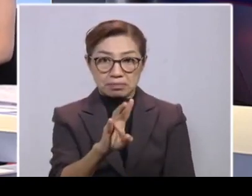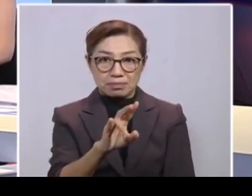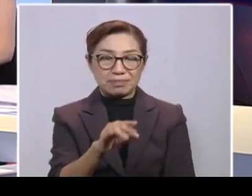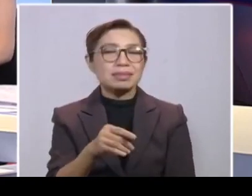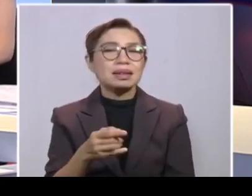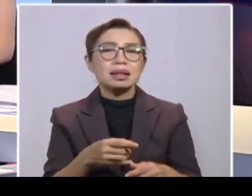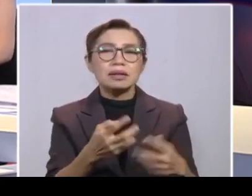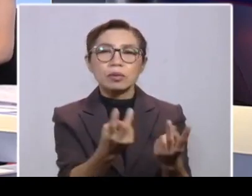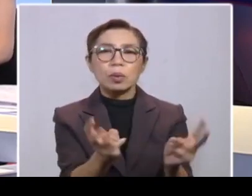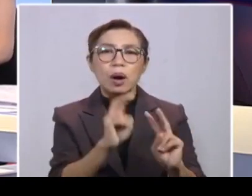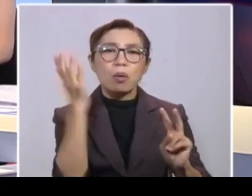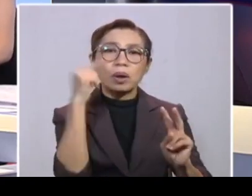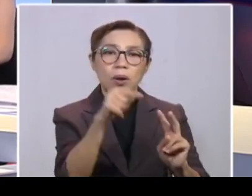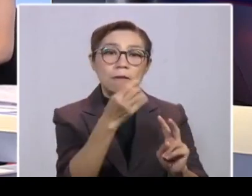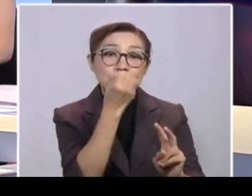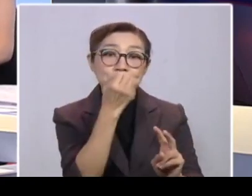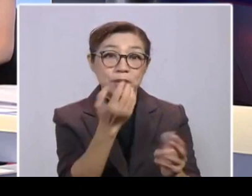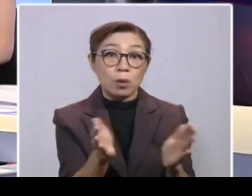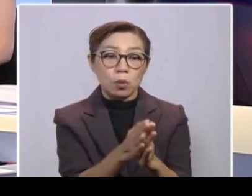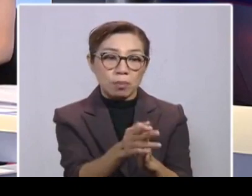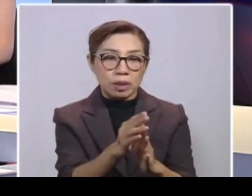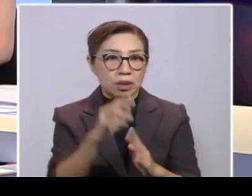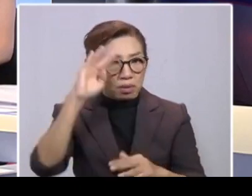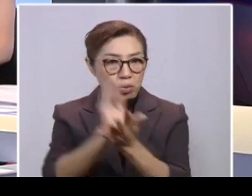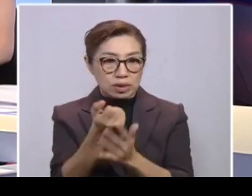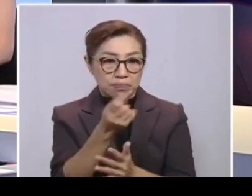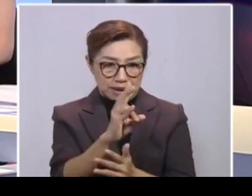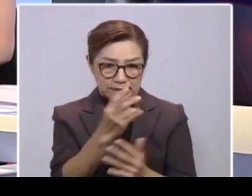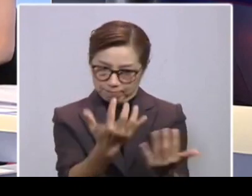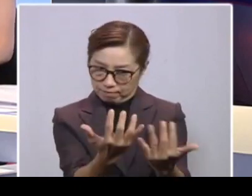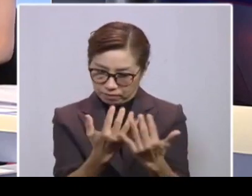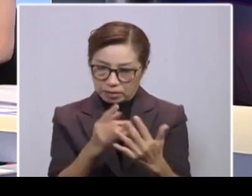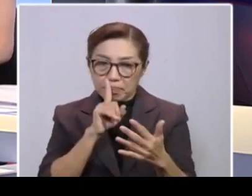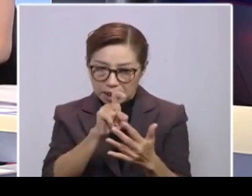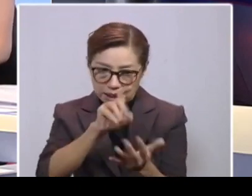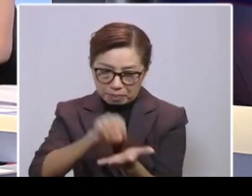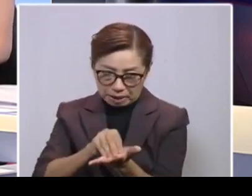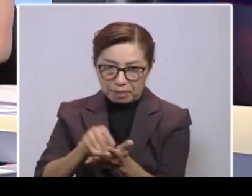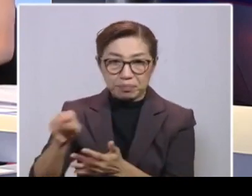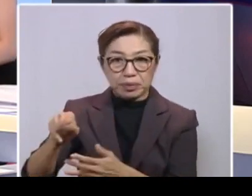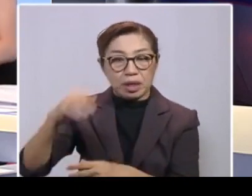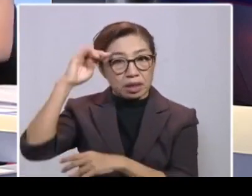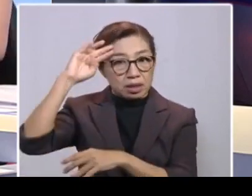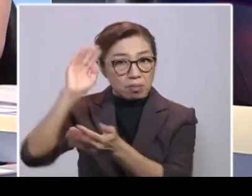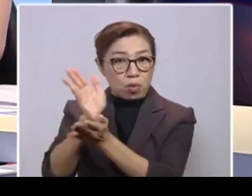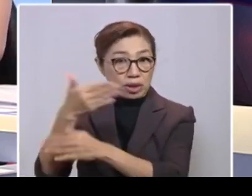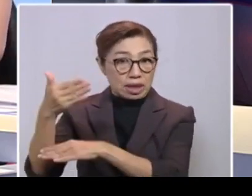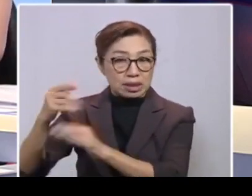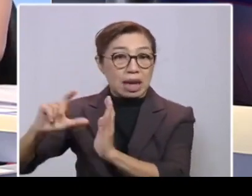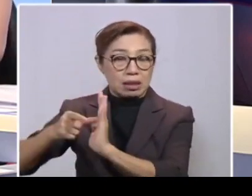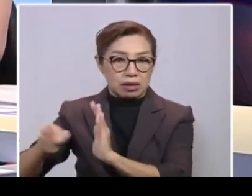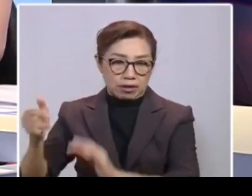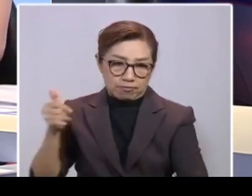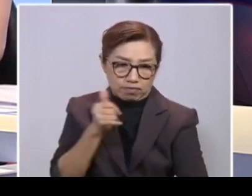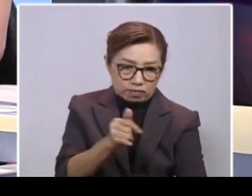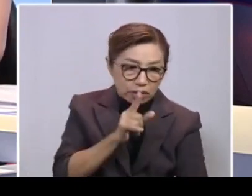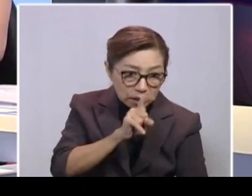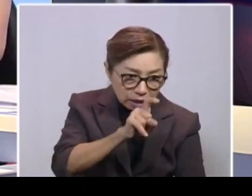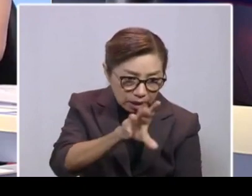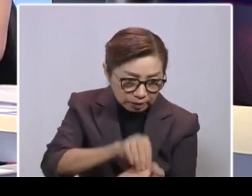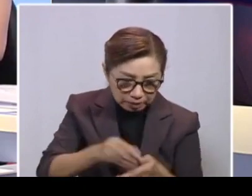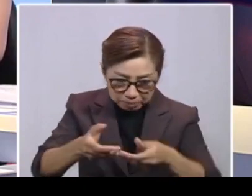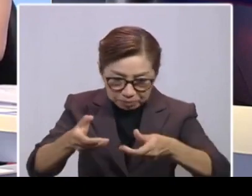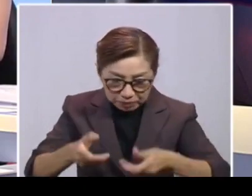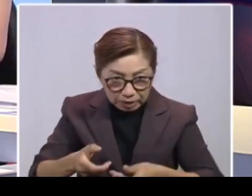ปากคำเพิ่มเติมและจะมีทางเจเดตำรวจแห่งชาติมาสอบปากคำด้วยตัวเองค่ะเพื่อนำข้อมูลต่างๆมาเป็นหลักฐานประกอบสำนวน